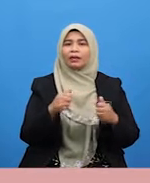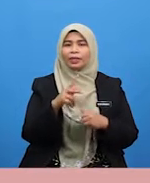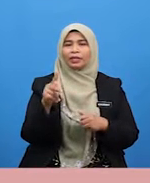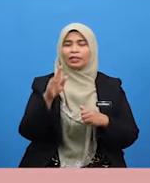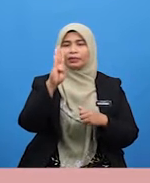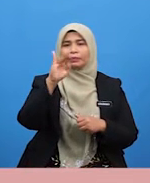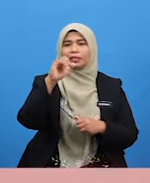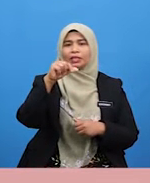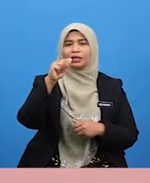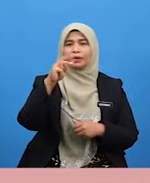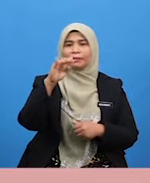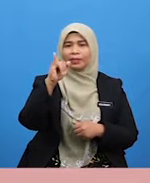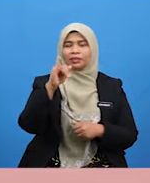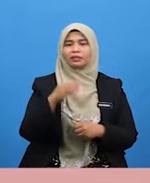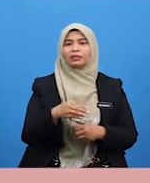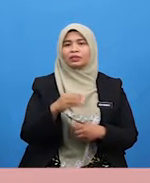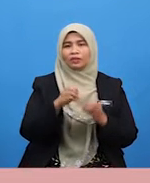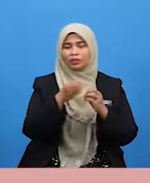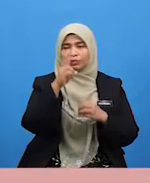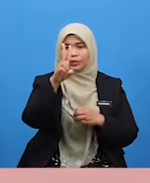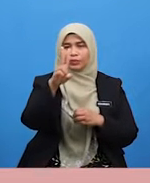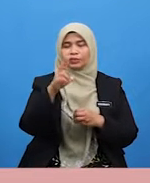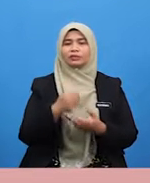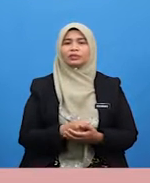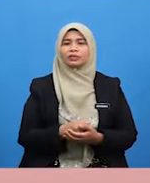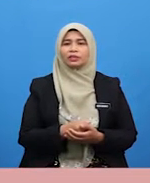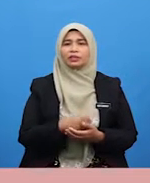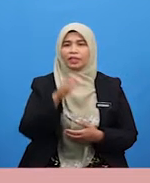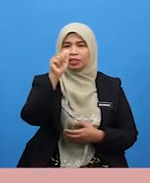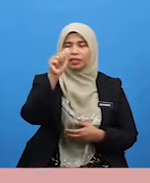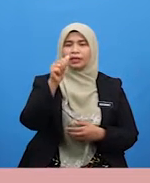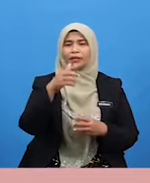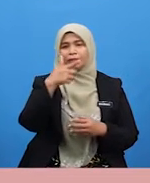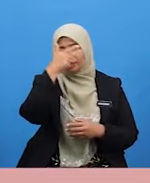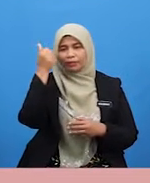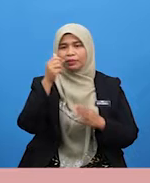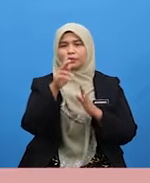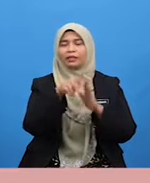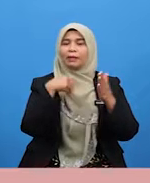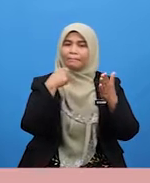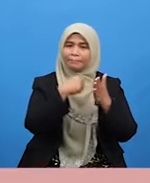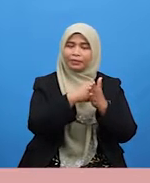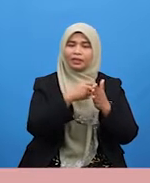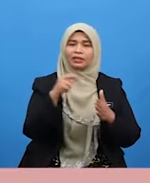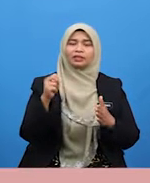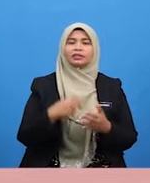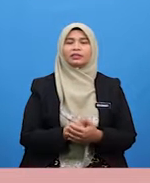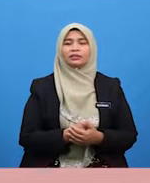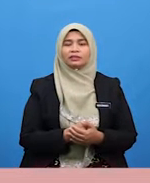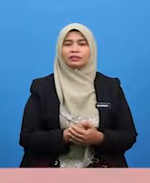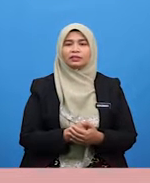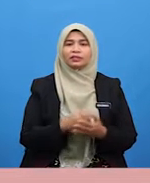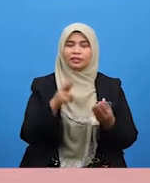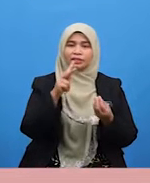bigami. Manakala jawapan bagi soalan nombor dua pula ialah A. Penyebab kemalangan. Ia